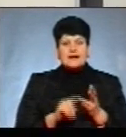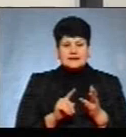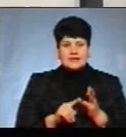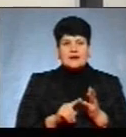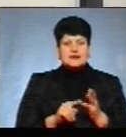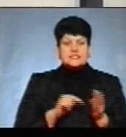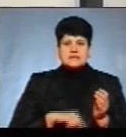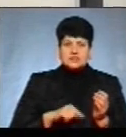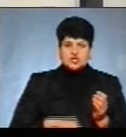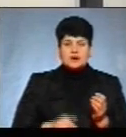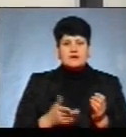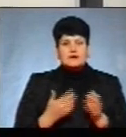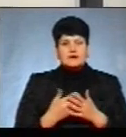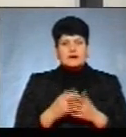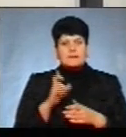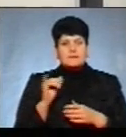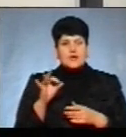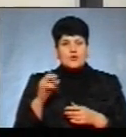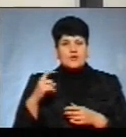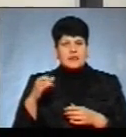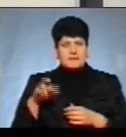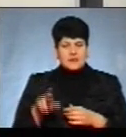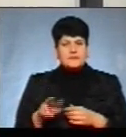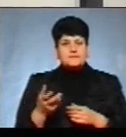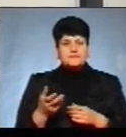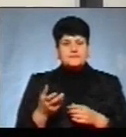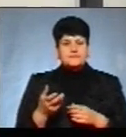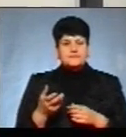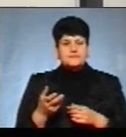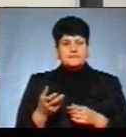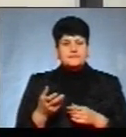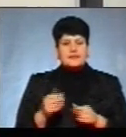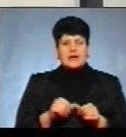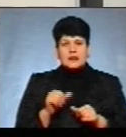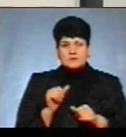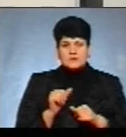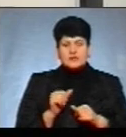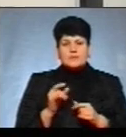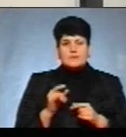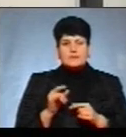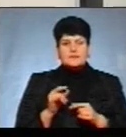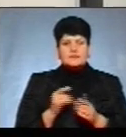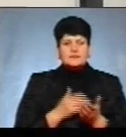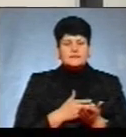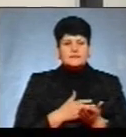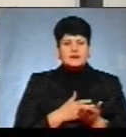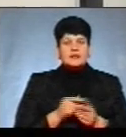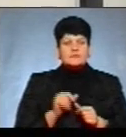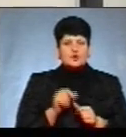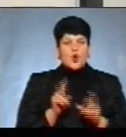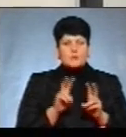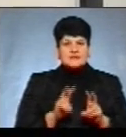крові, біохімічний, загальний аналіз сечі, там деякі біохімічних обстежень. Крім цього, профілактичні